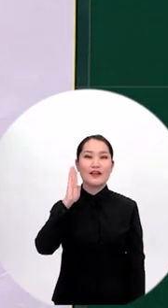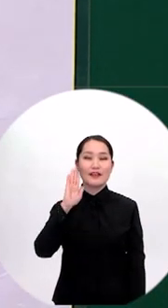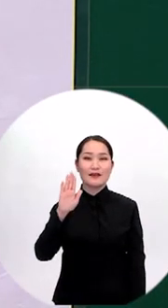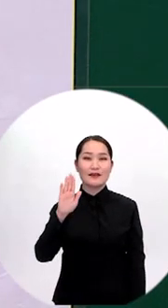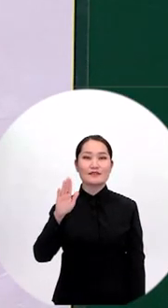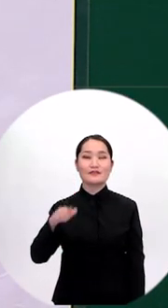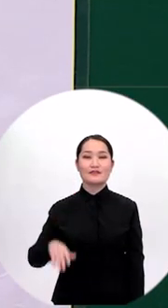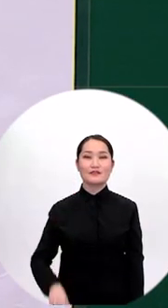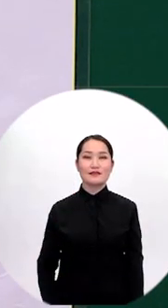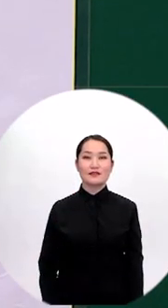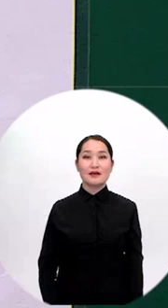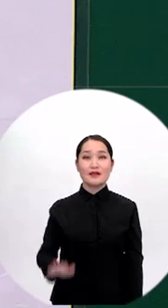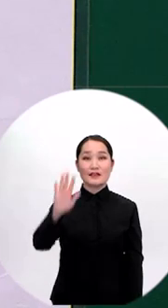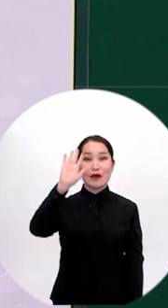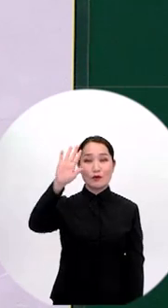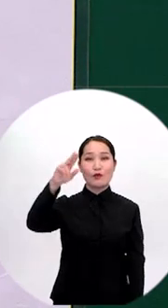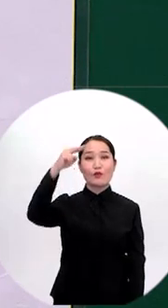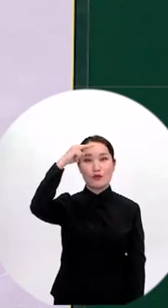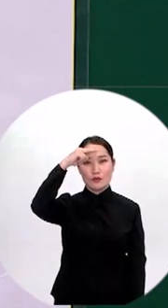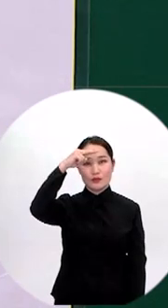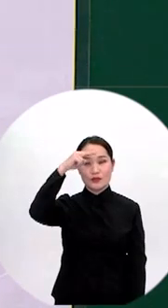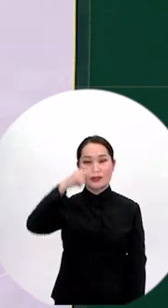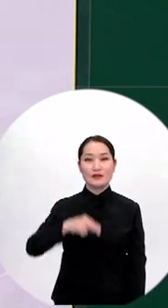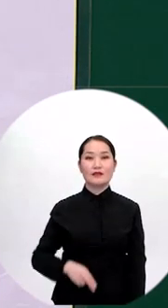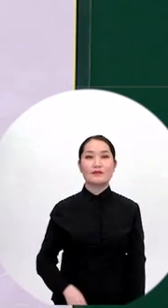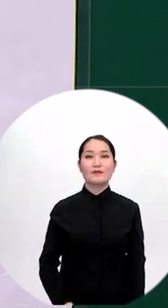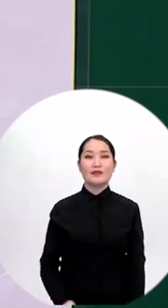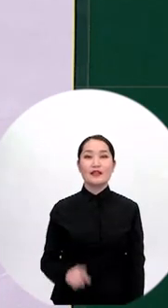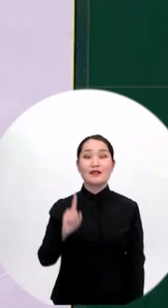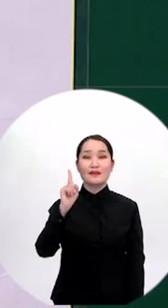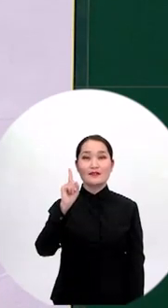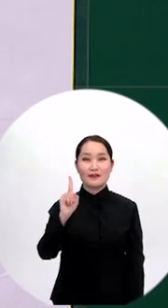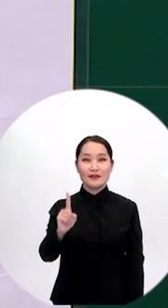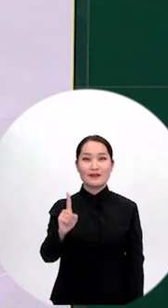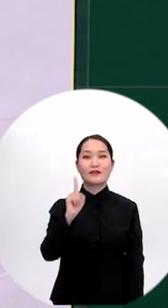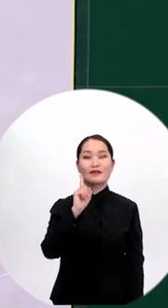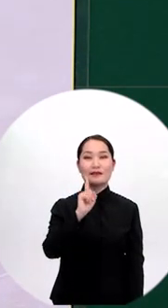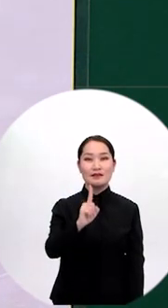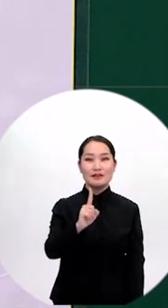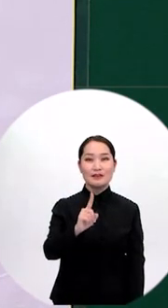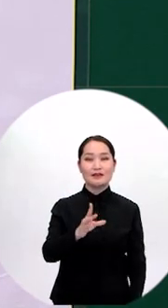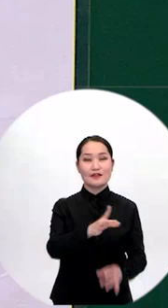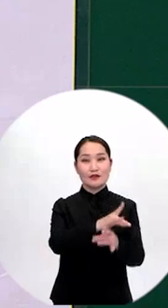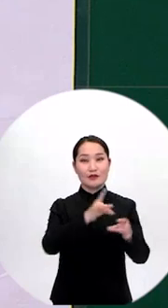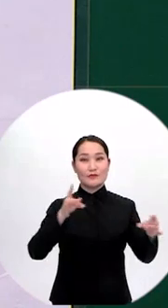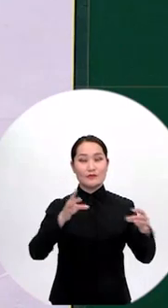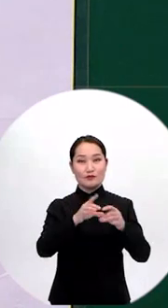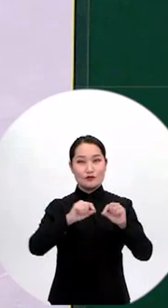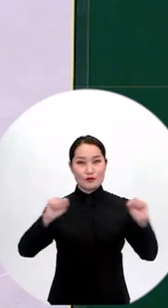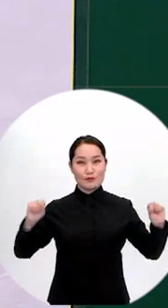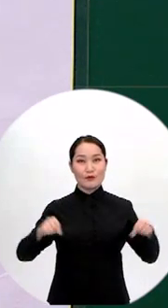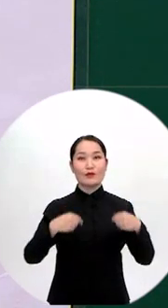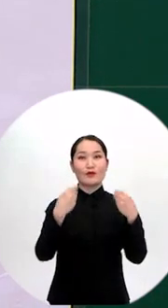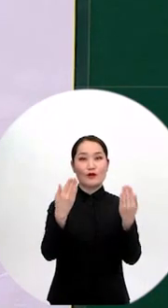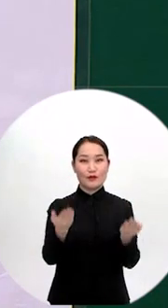Алуунгоо их. Таван хүүдээ нэг нэг